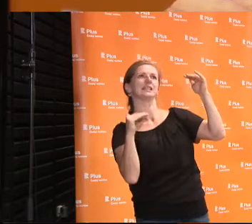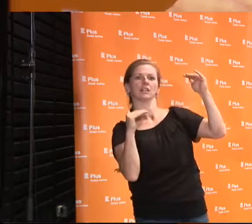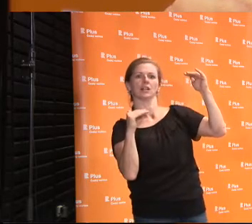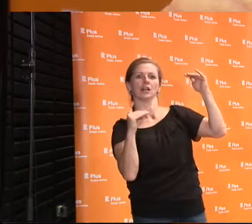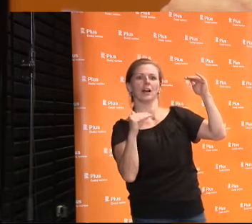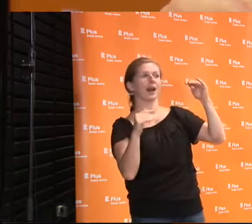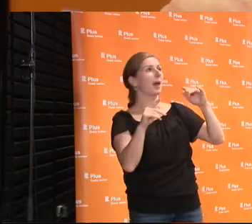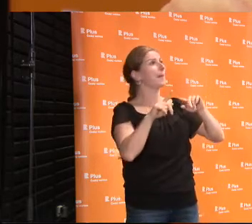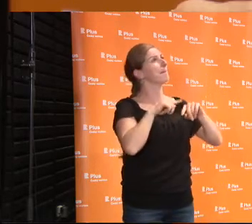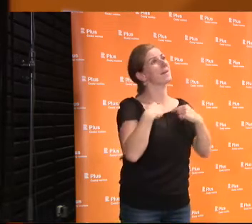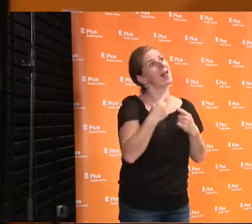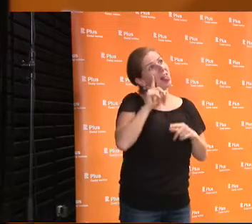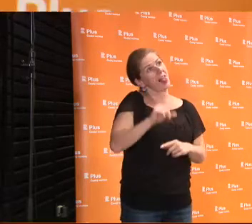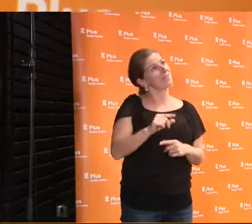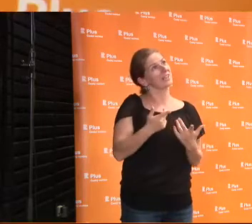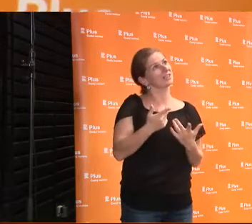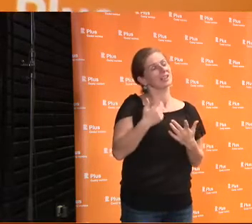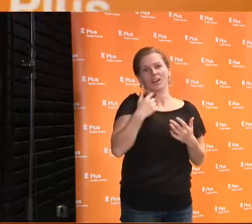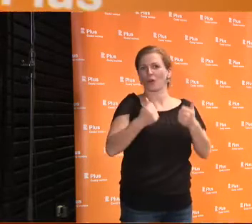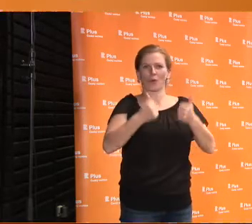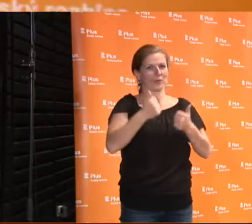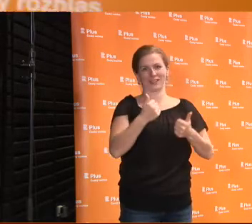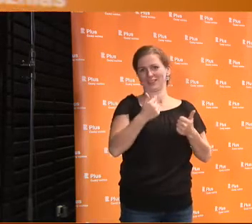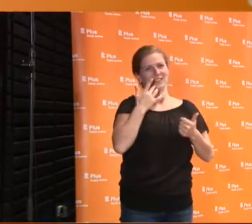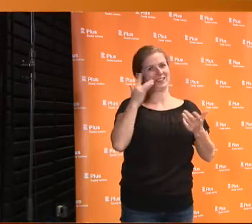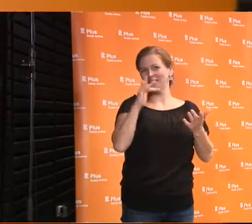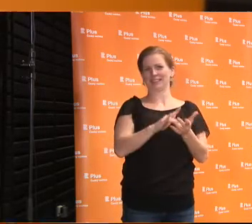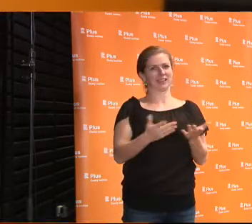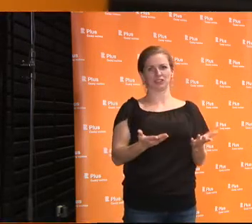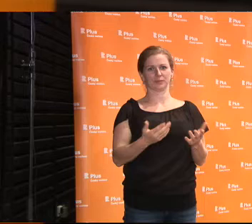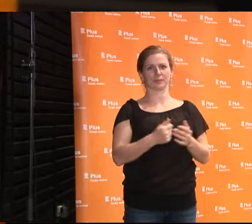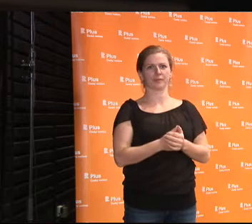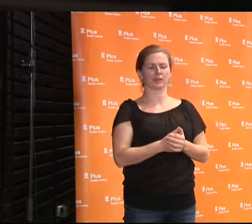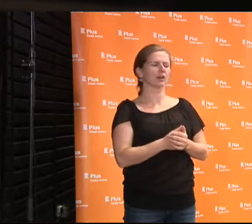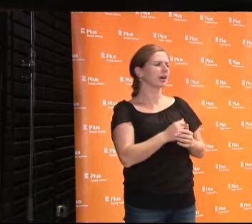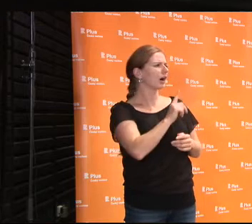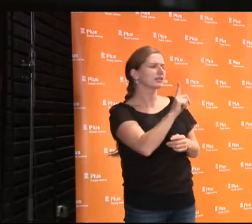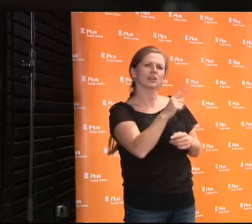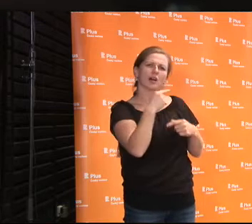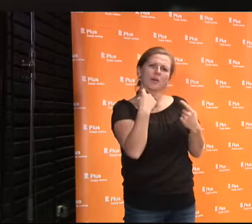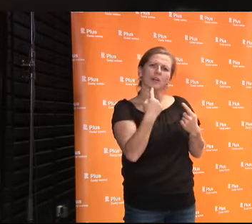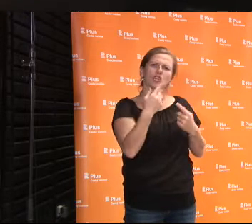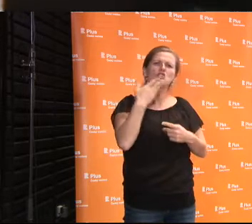prací nedokážeme konkurovat. Bohumile Kartousi, předvídáme ten vývoj, který nás čeká. A jak české